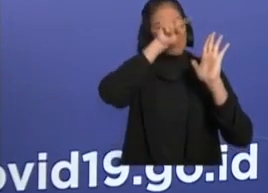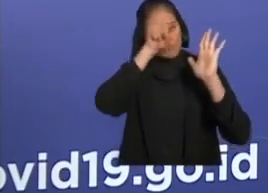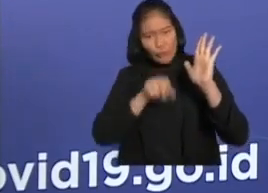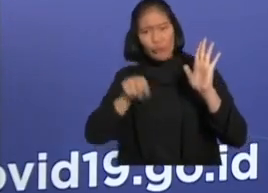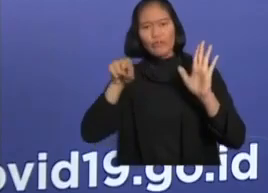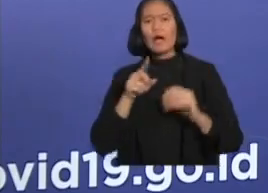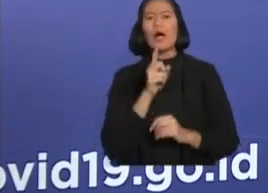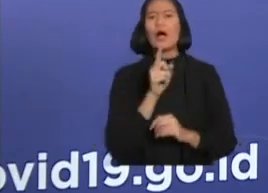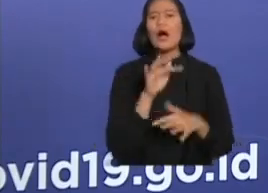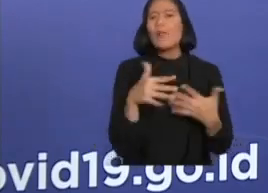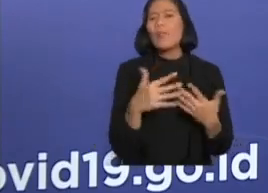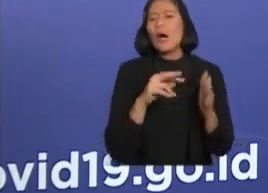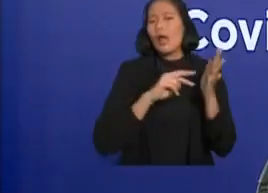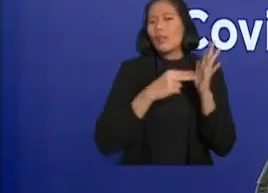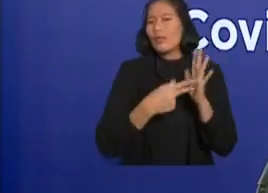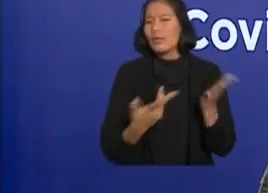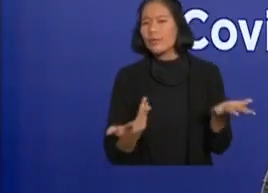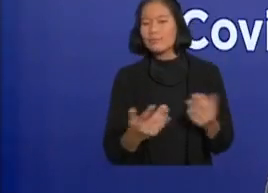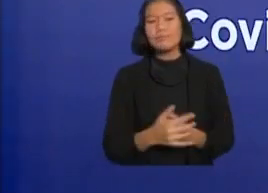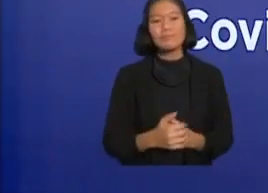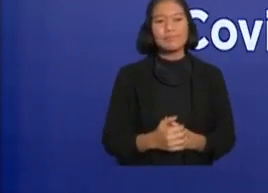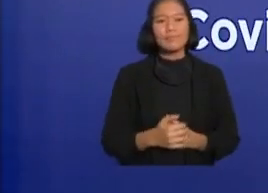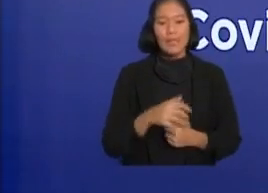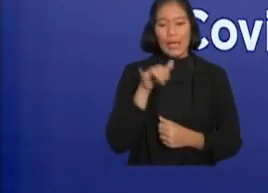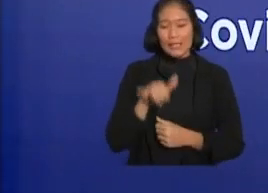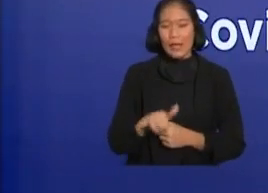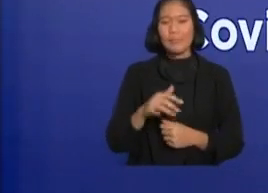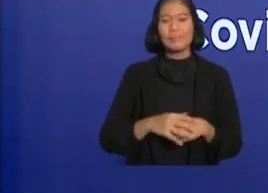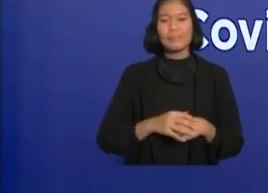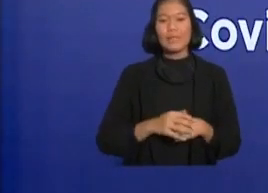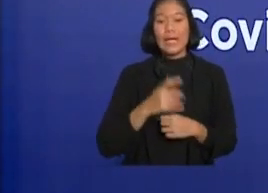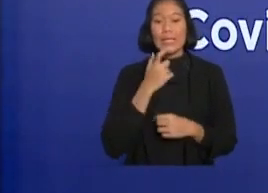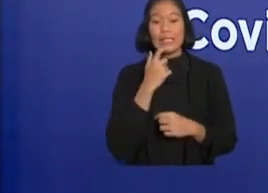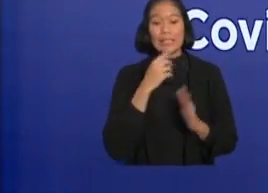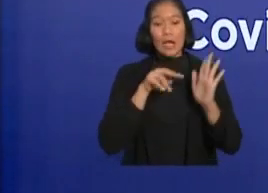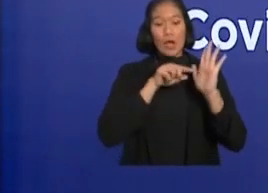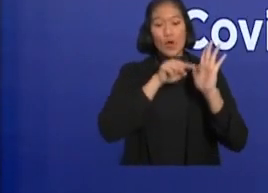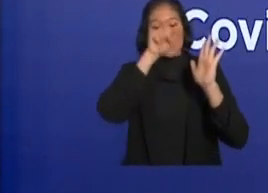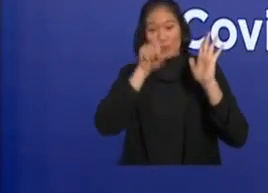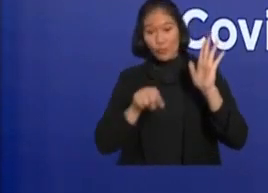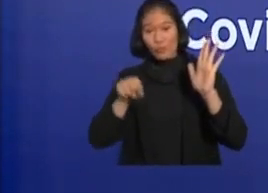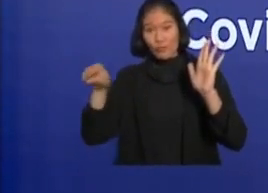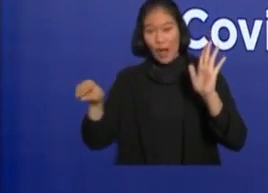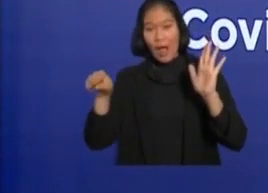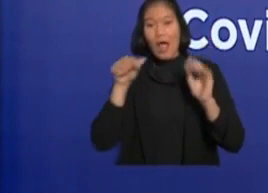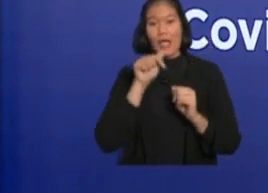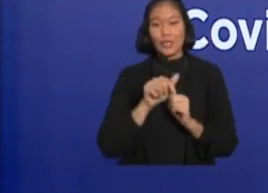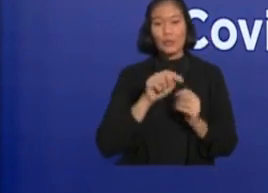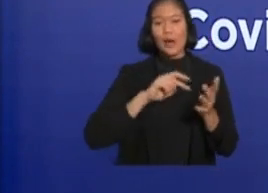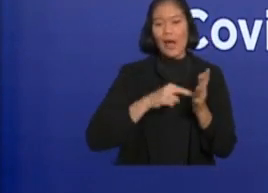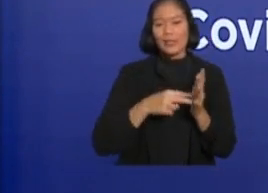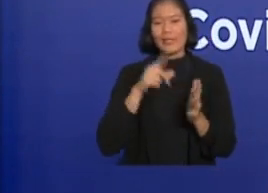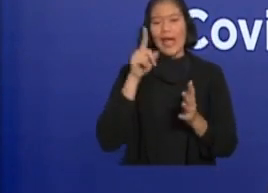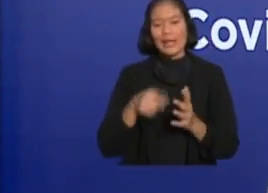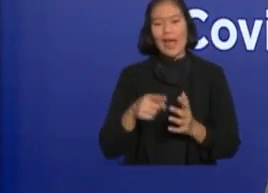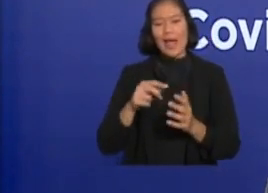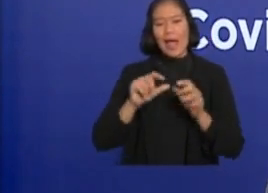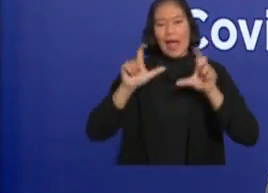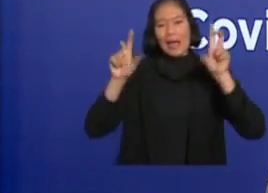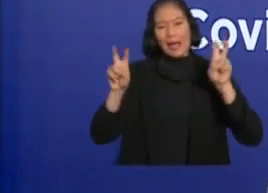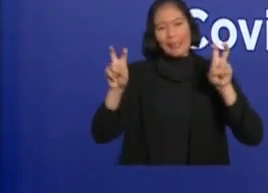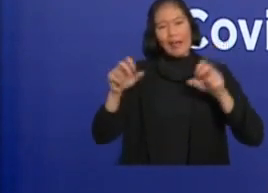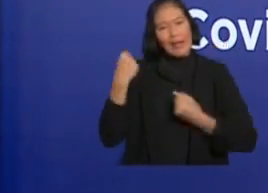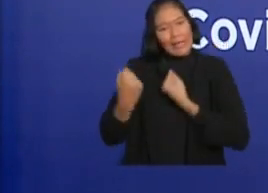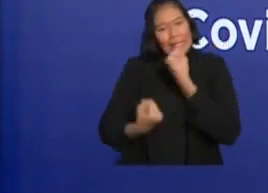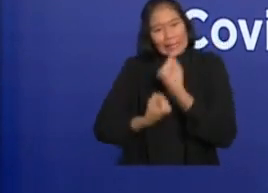ditransfer kepada publik lebih baik Terima kasih Jadi kalau gerakan Gofal anda itu berarti kan ada komponen gerakan jadi kita harus